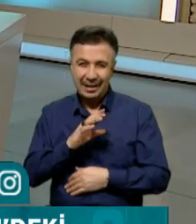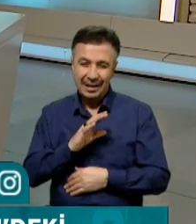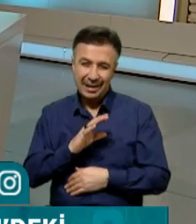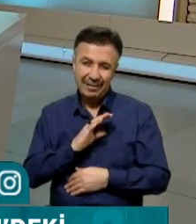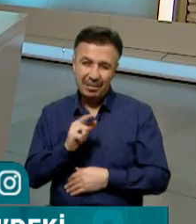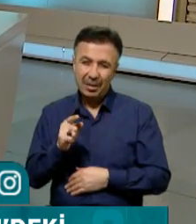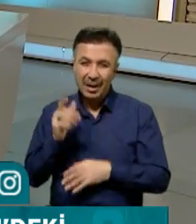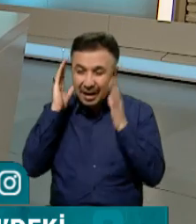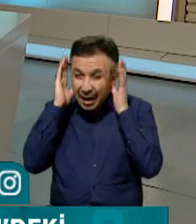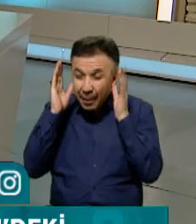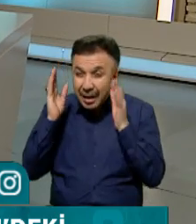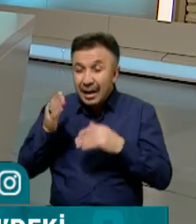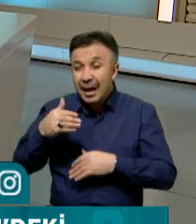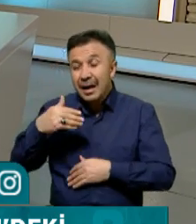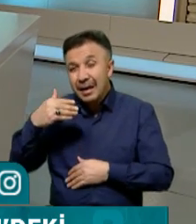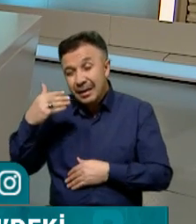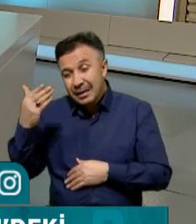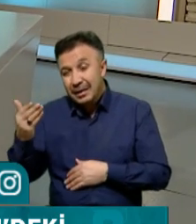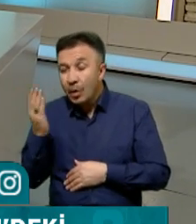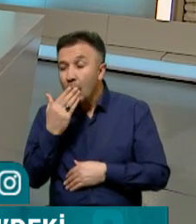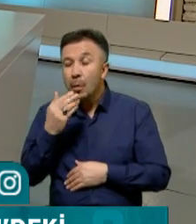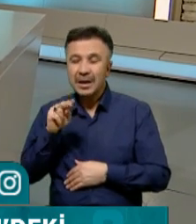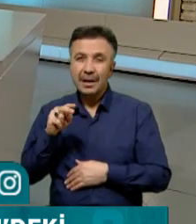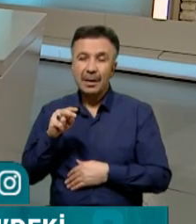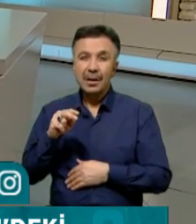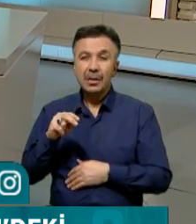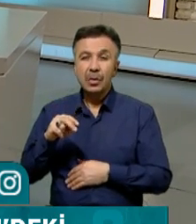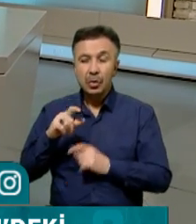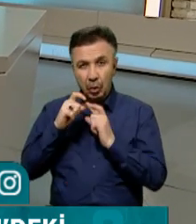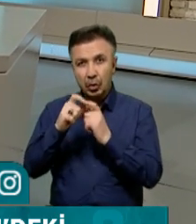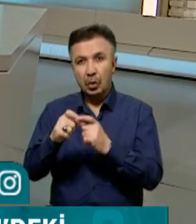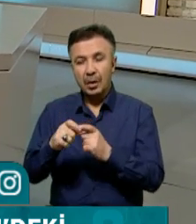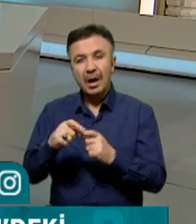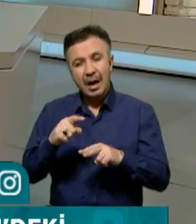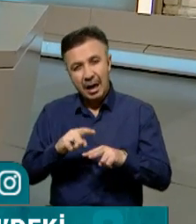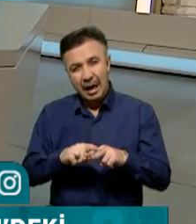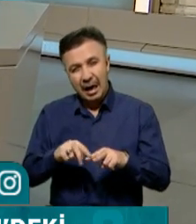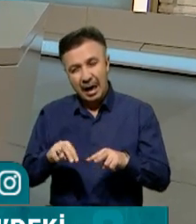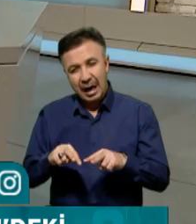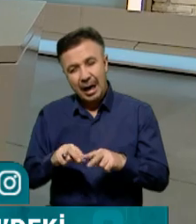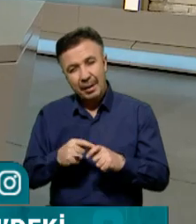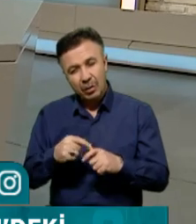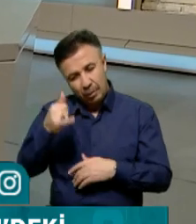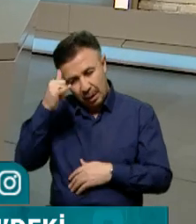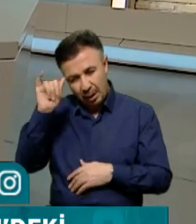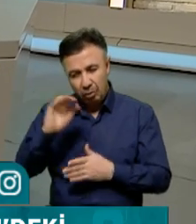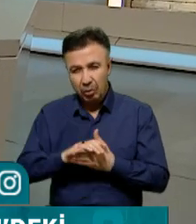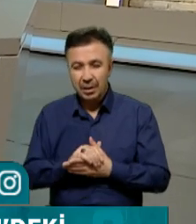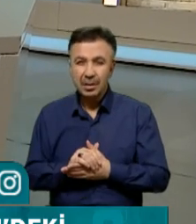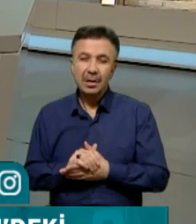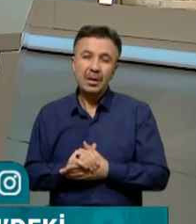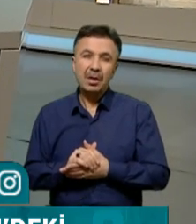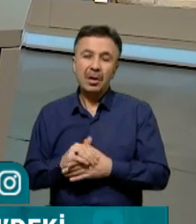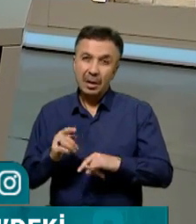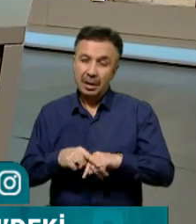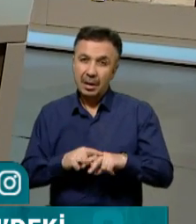dışında okunmazmış gibi bu sefer soru soruyor işte. Âmener Rasûl, Huvallâhu'l-lezî diyor. Okusak olur mu? Ayet-el Kürsi okusak olur